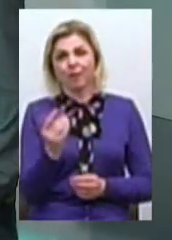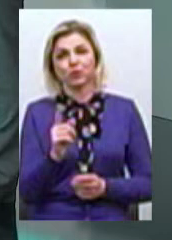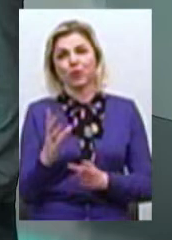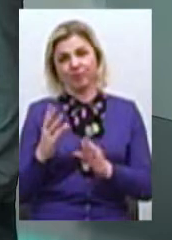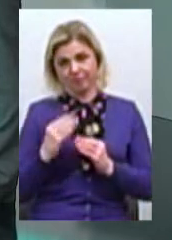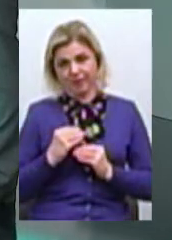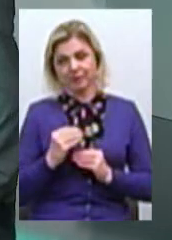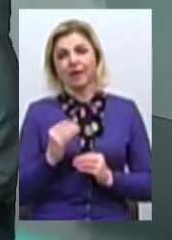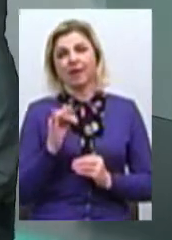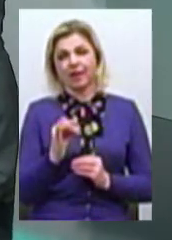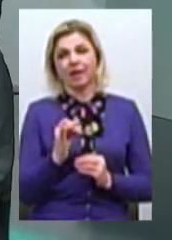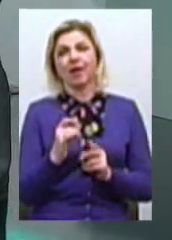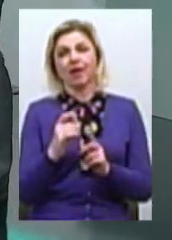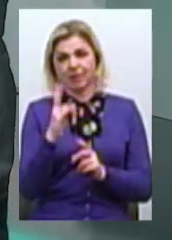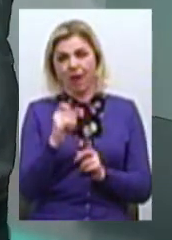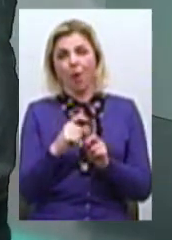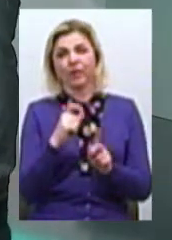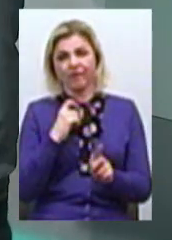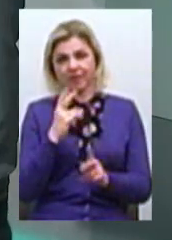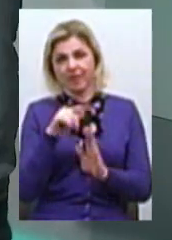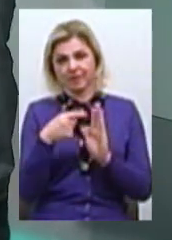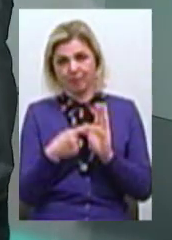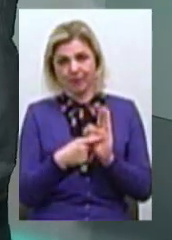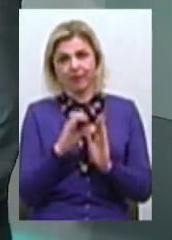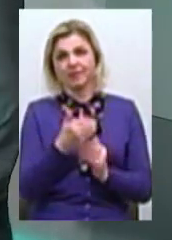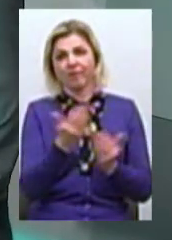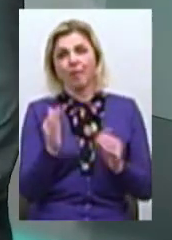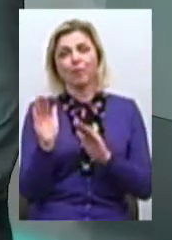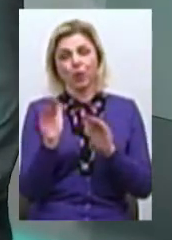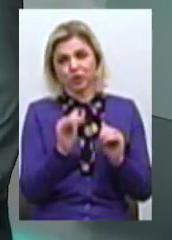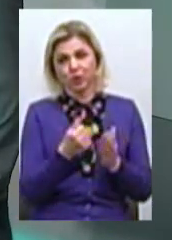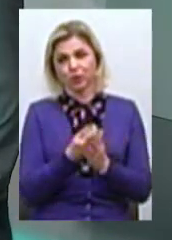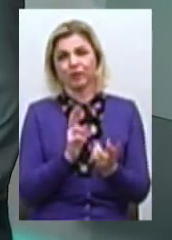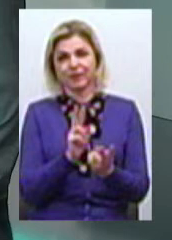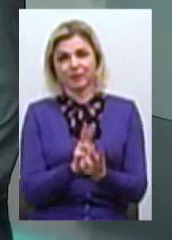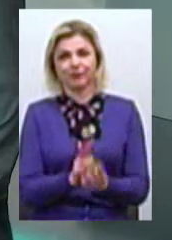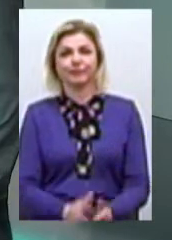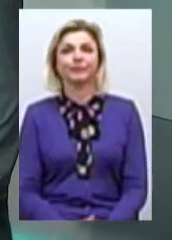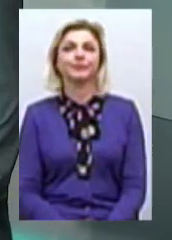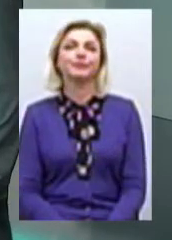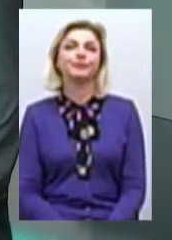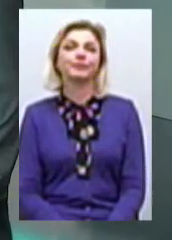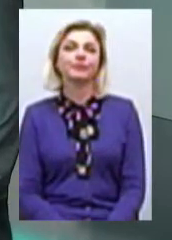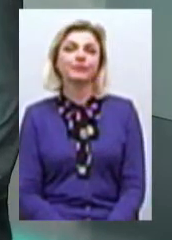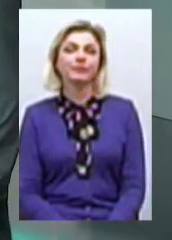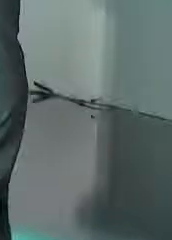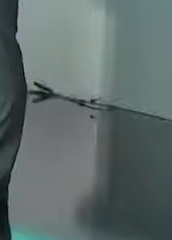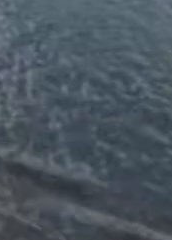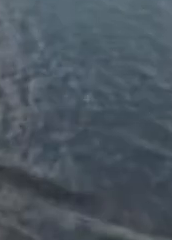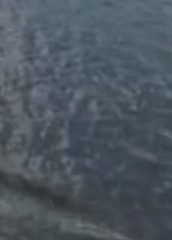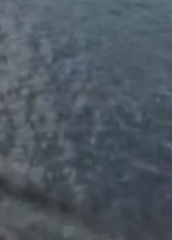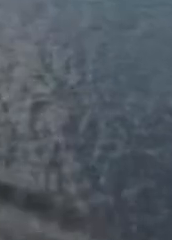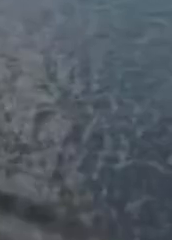нами, за конструктивні відповіді на запитання. А я з вами прощаюся, шановні глядачі. Гарного вечора, на все добре.